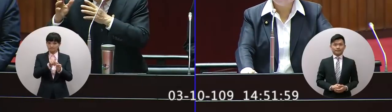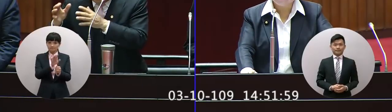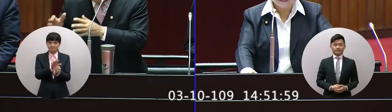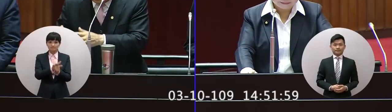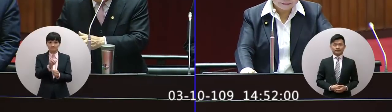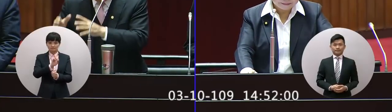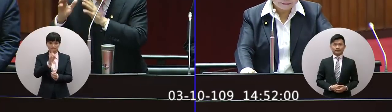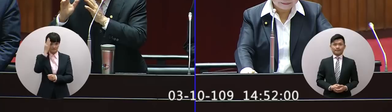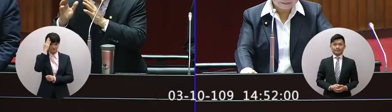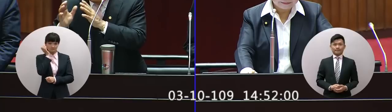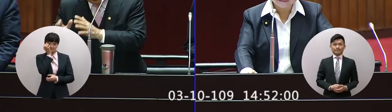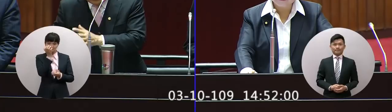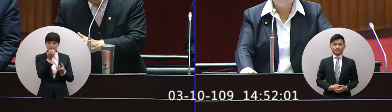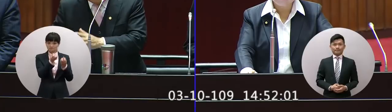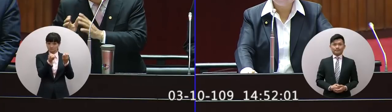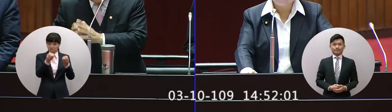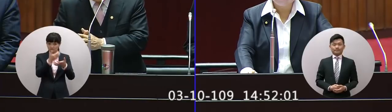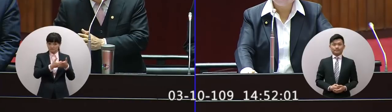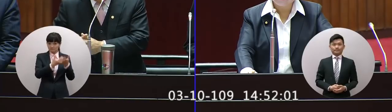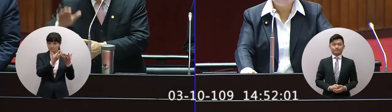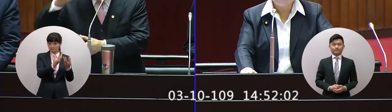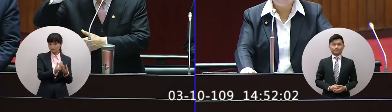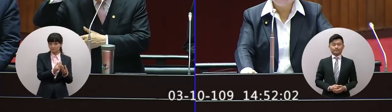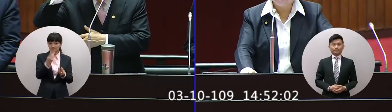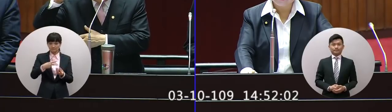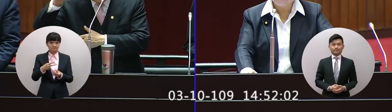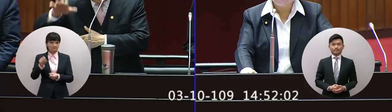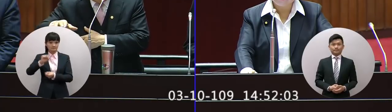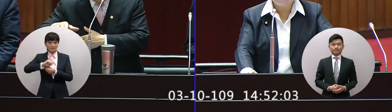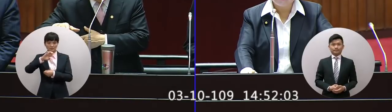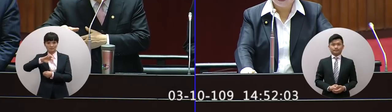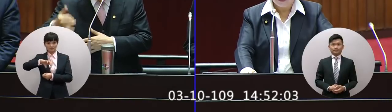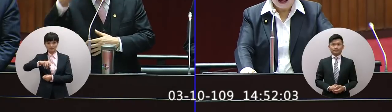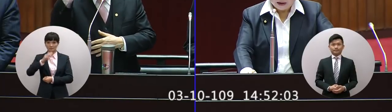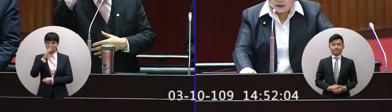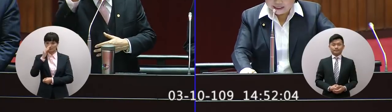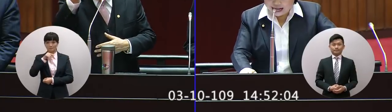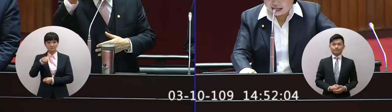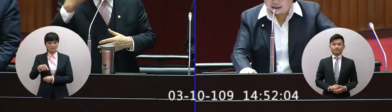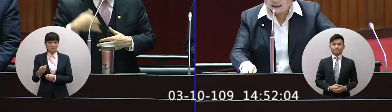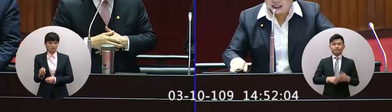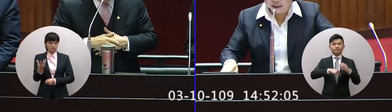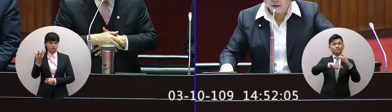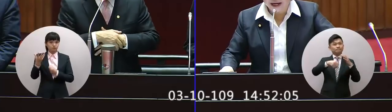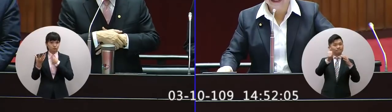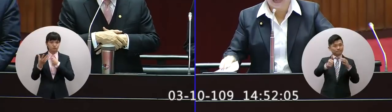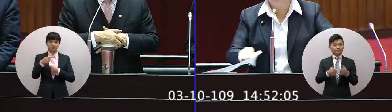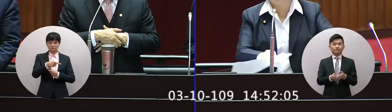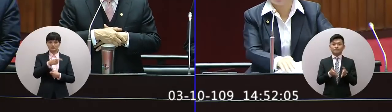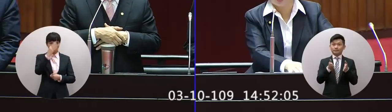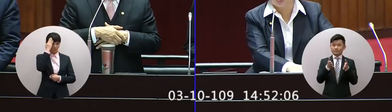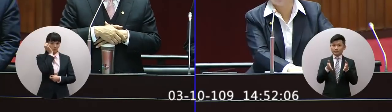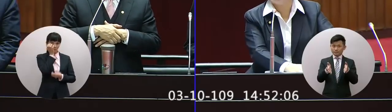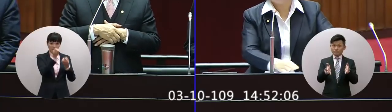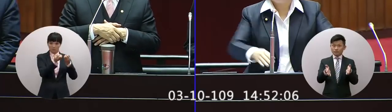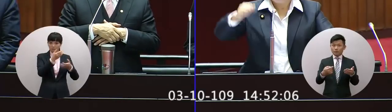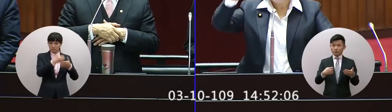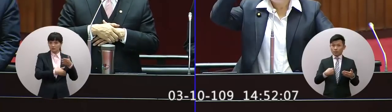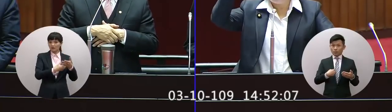那台中火力发电厂，我们也做减煤努力，到600万吨。 针对要